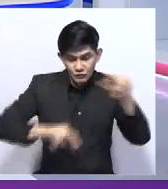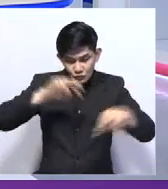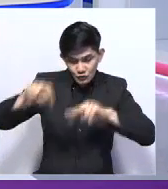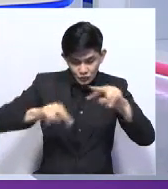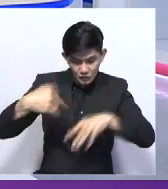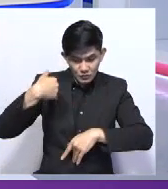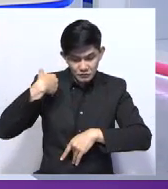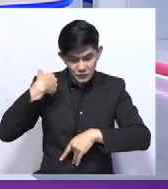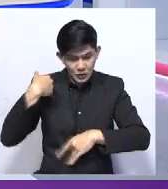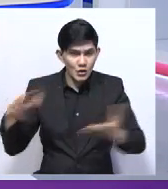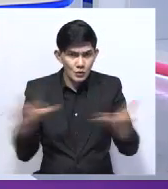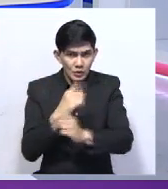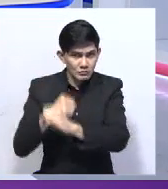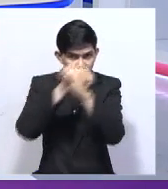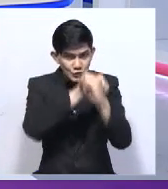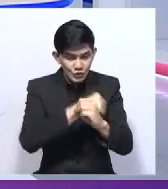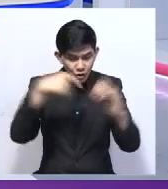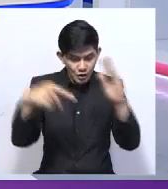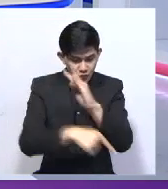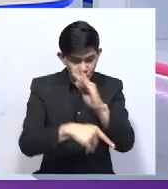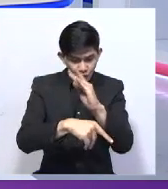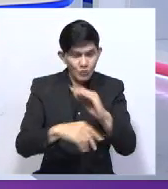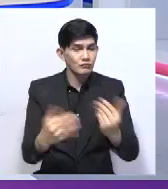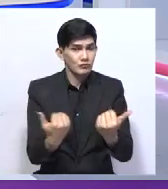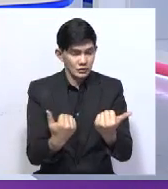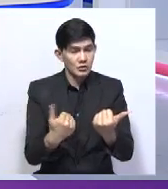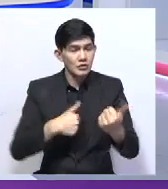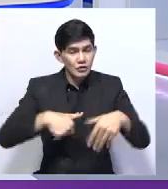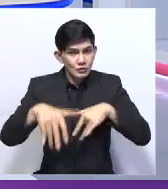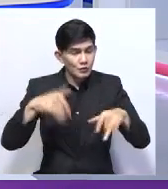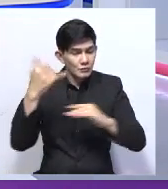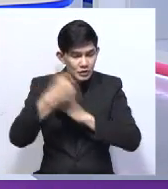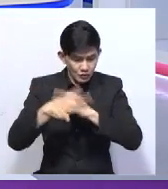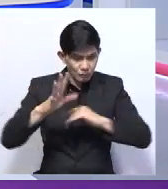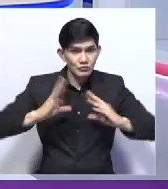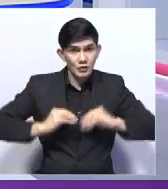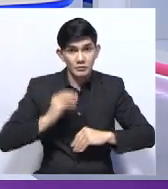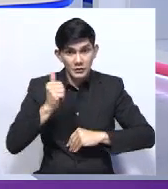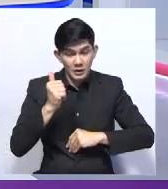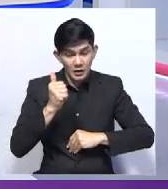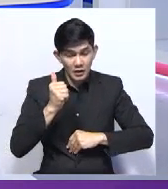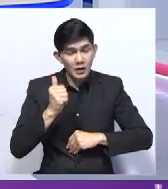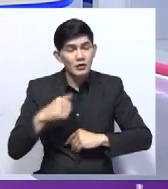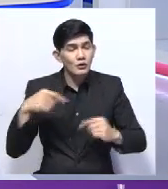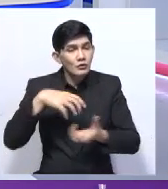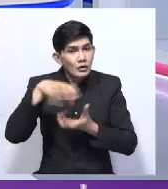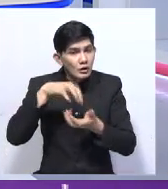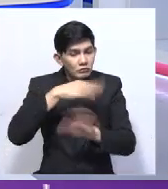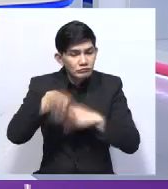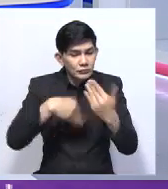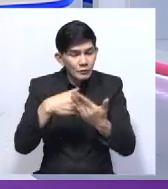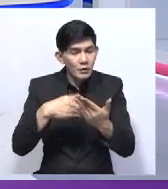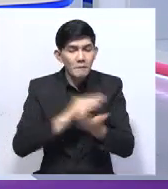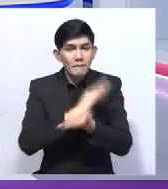จสอบและสร้างวัฒนธรรมป้องกันการทุจริตในภาครัฐเพื่อให้เป็นที่ยอมรับของนานาชาติพร้อมจะนำผลรายงานดังกล่าวม